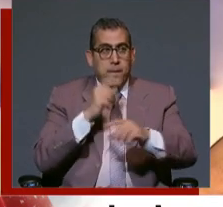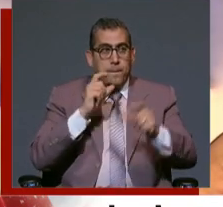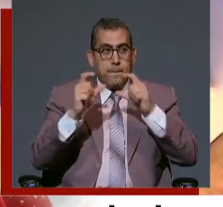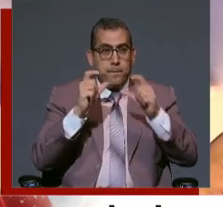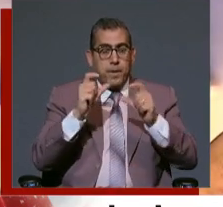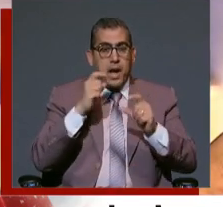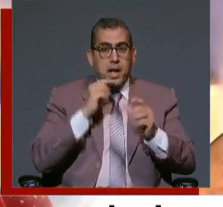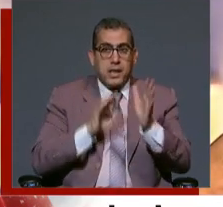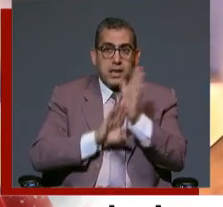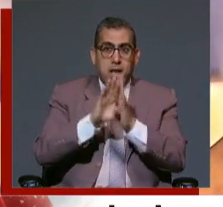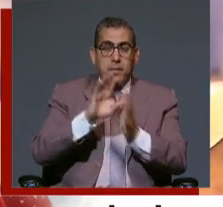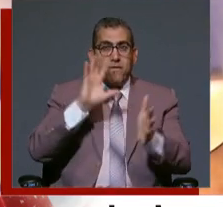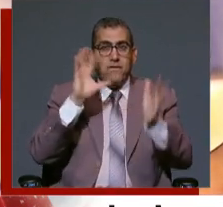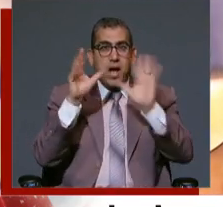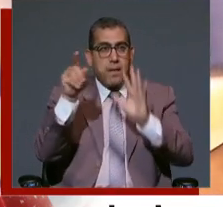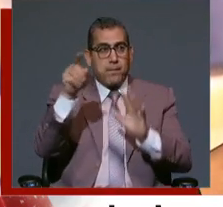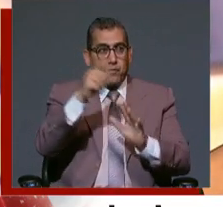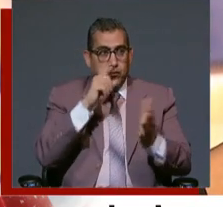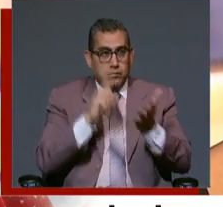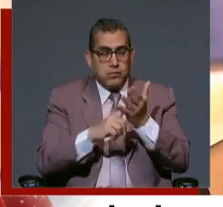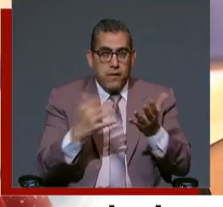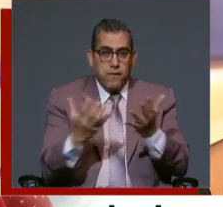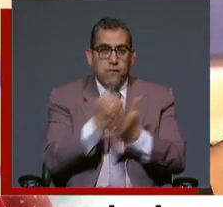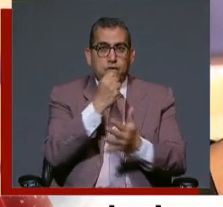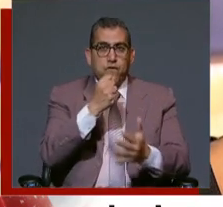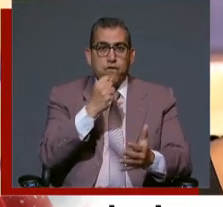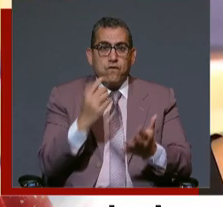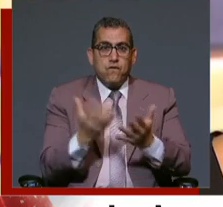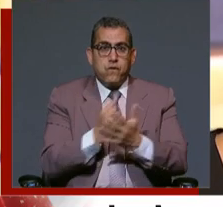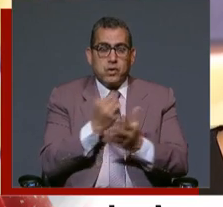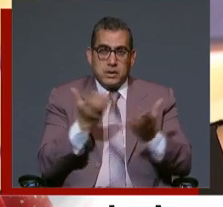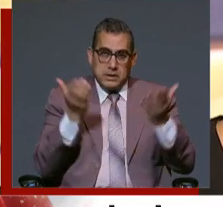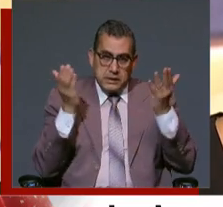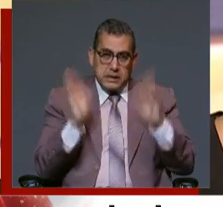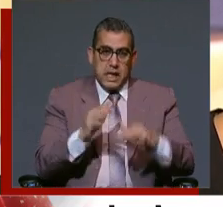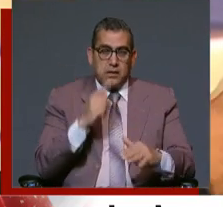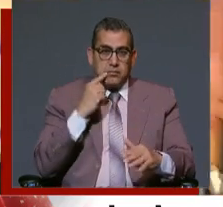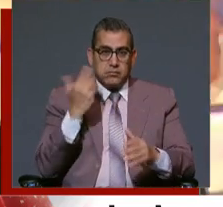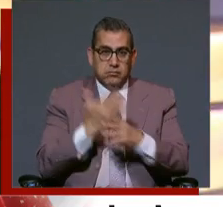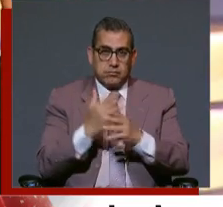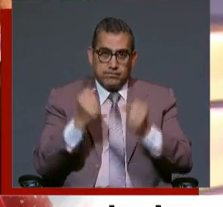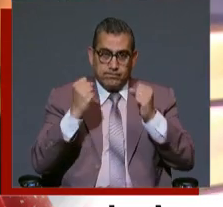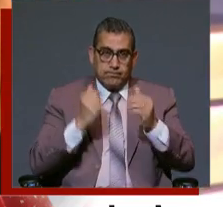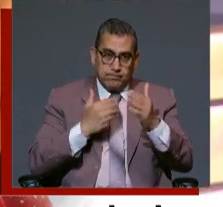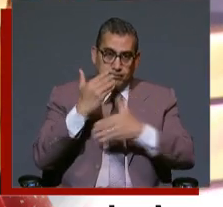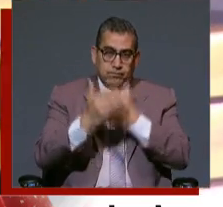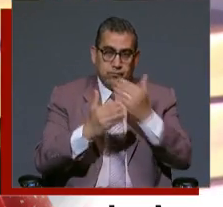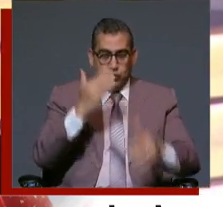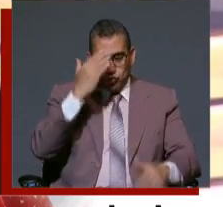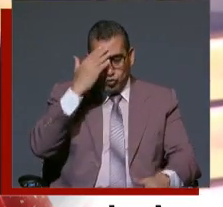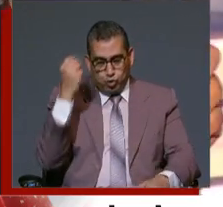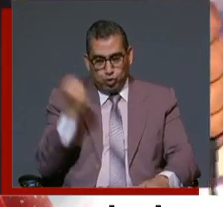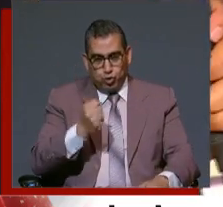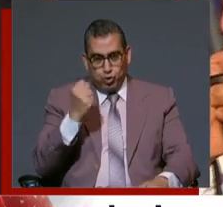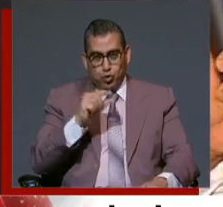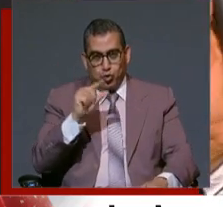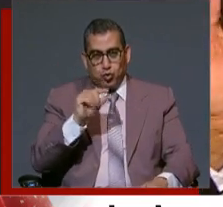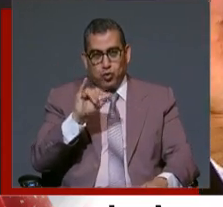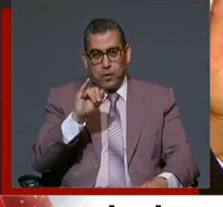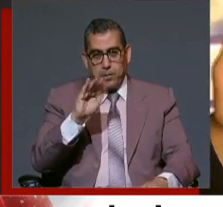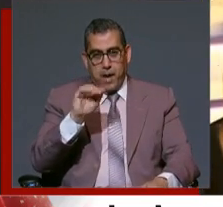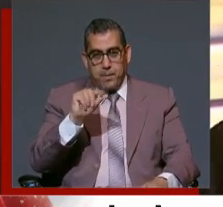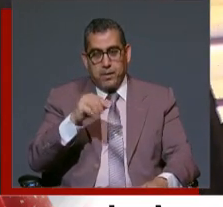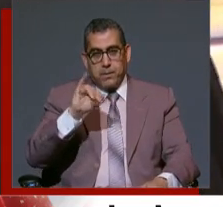العالمية يتاح ليها فرصة إنها تزيد من قدراتها عشان تمول أكتر. شكرا جزيلا دكتور محمد معيط